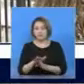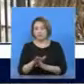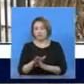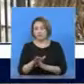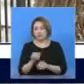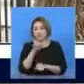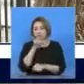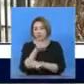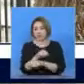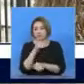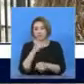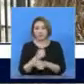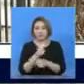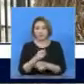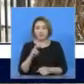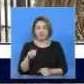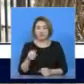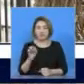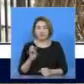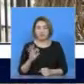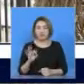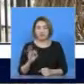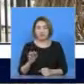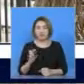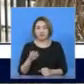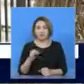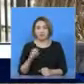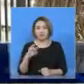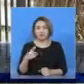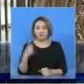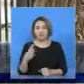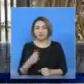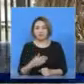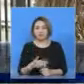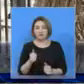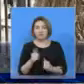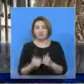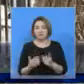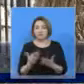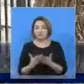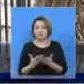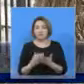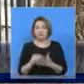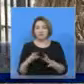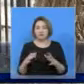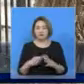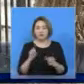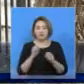по приостановлению деятельности ТО «Парижская коммуна 21» в части эксплуатации